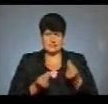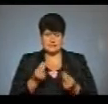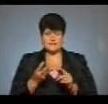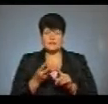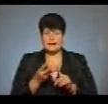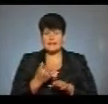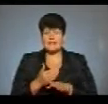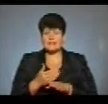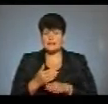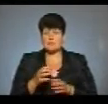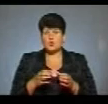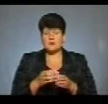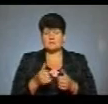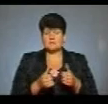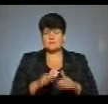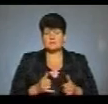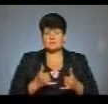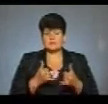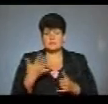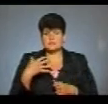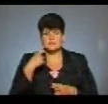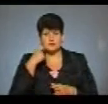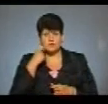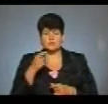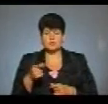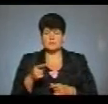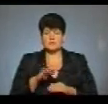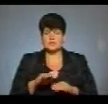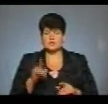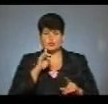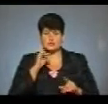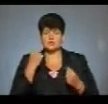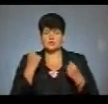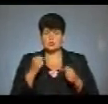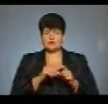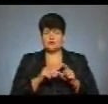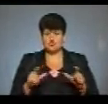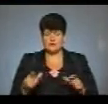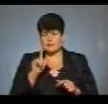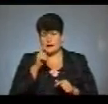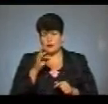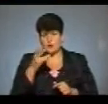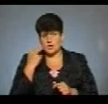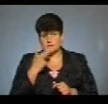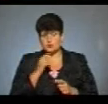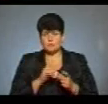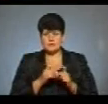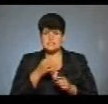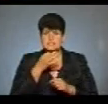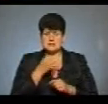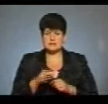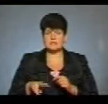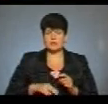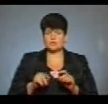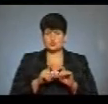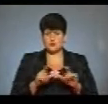етап командних змагань присвятили 50-річчю Тернопільської дитячо-юнацької спортивної школи греко-римської боротьби, повідомив директор школи,